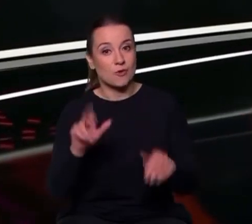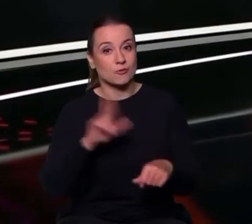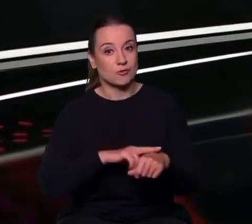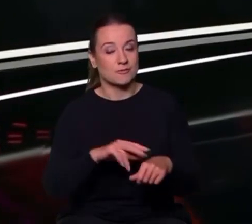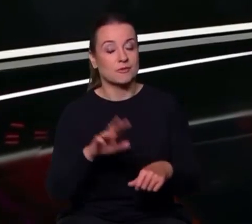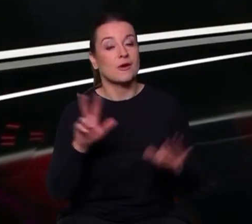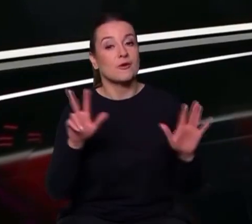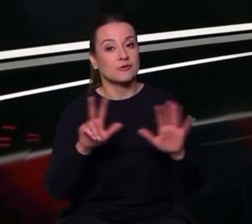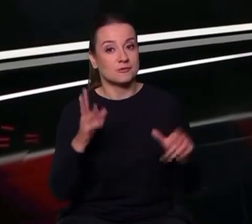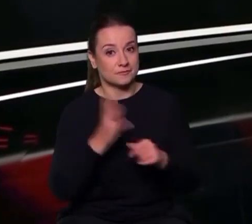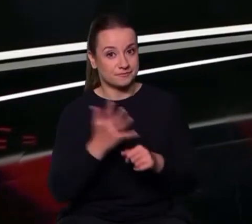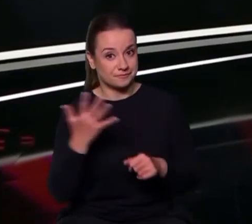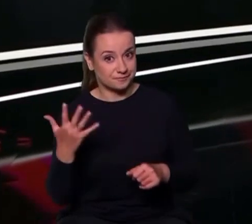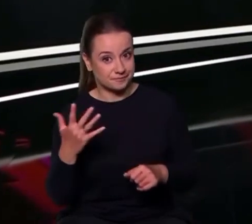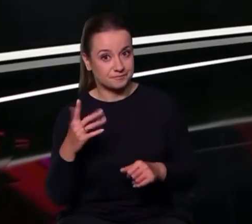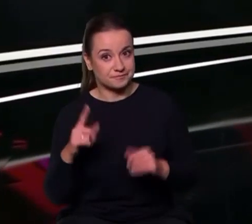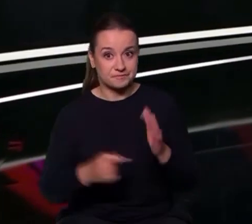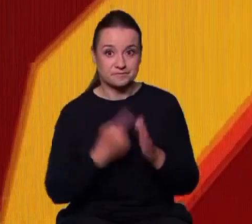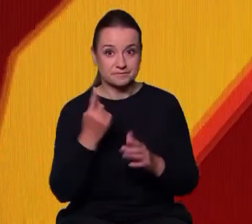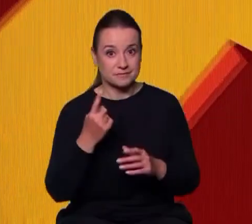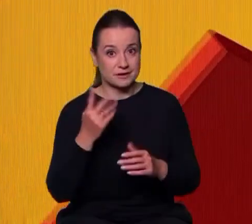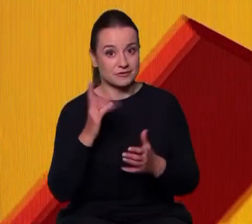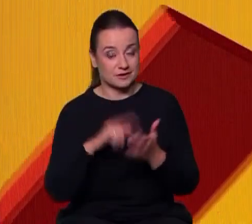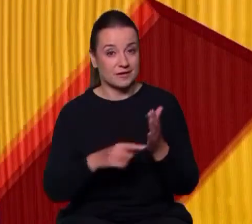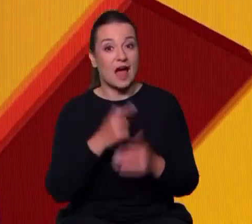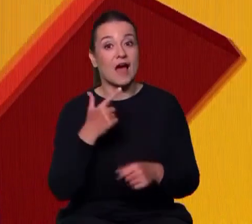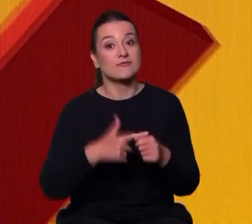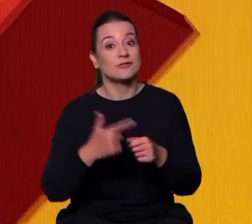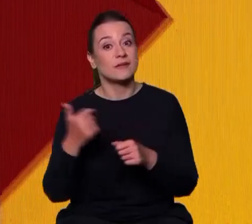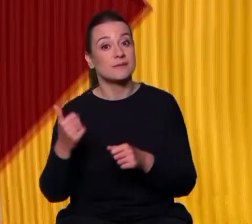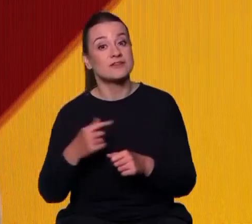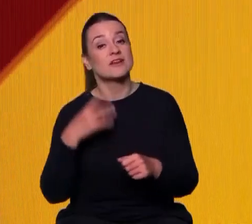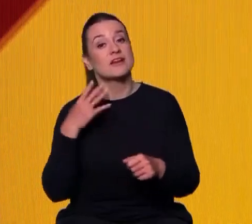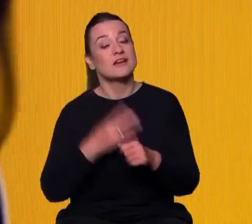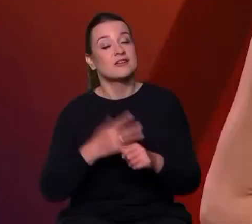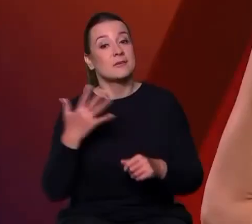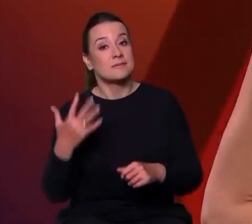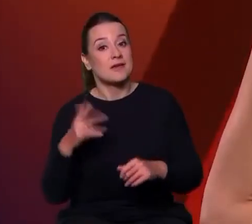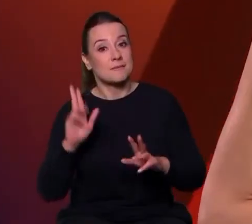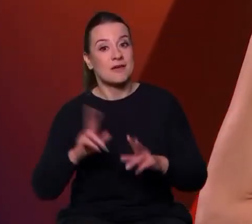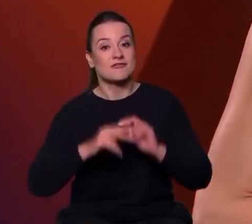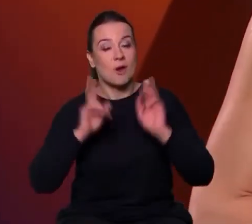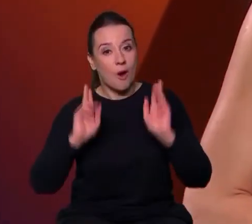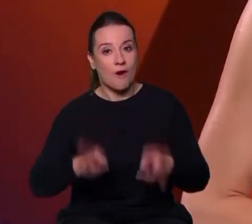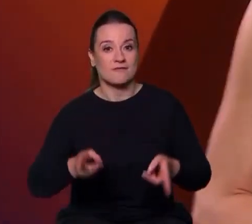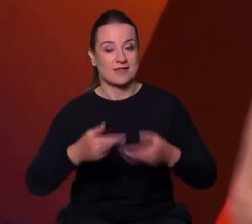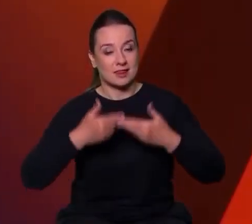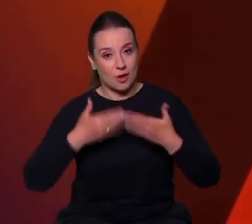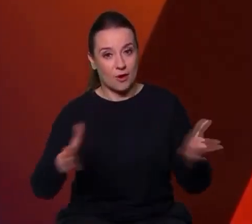8.45 pierwsze studio, a o 20.25 w Jedynce ceremonia otwarcia. Wszystko się zgadza. Ola Pika, bardzo dziękuję. Ci dziękuję.